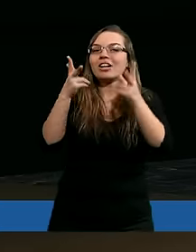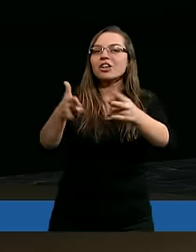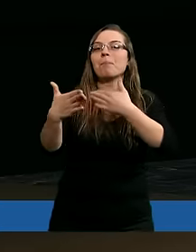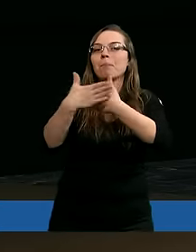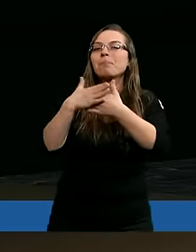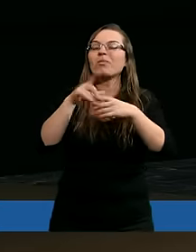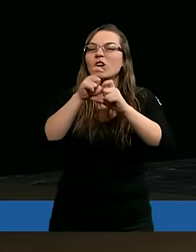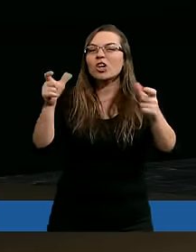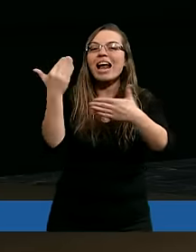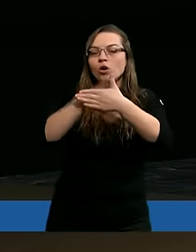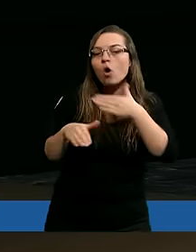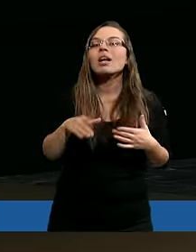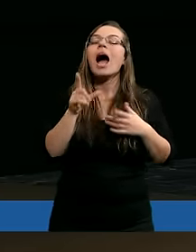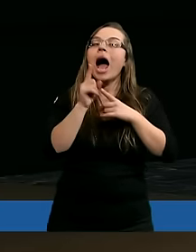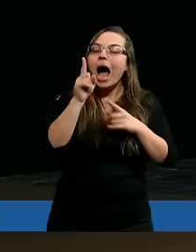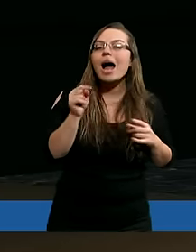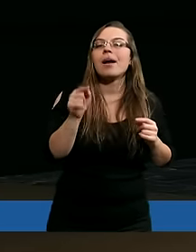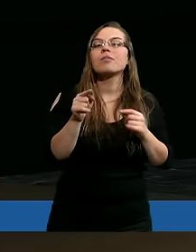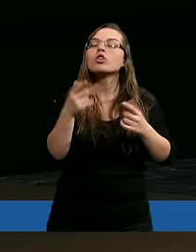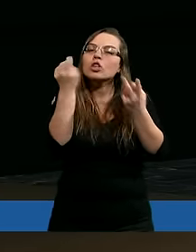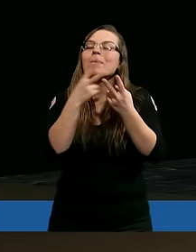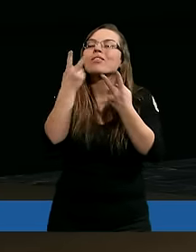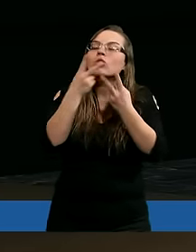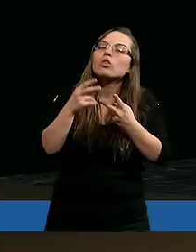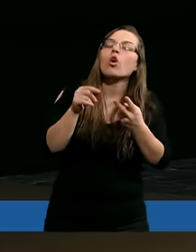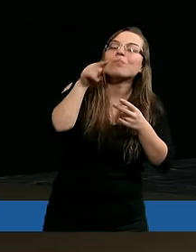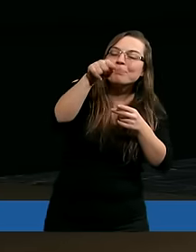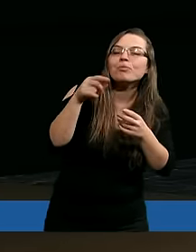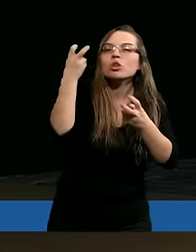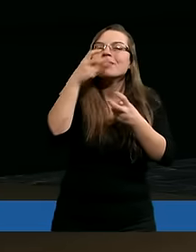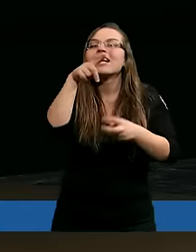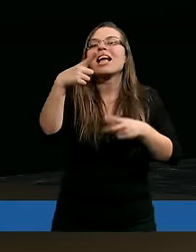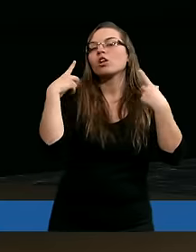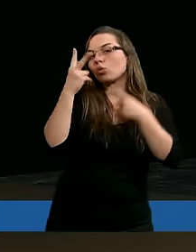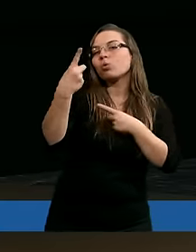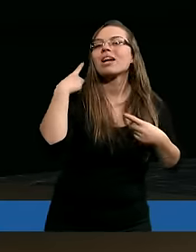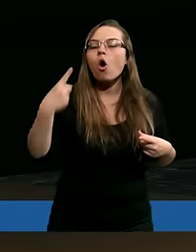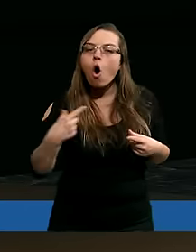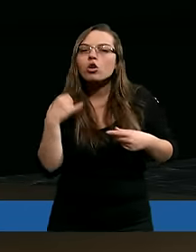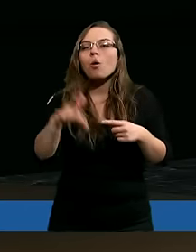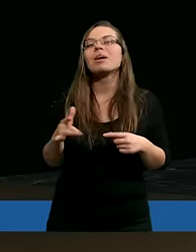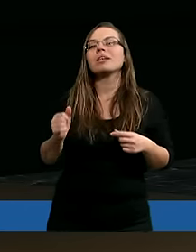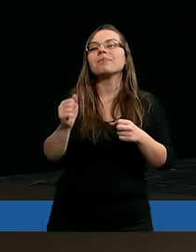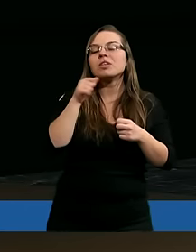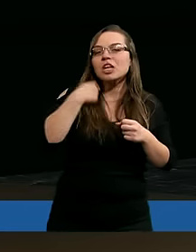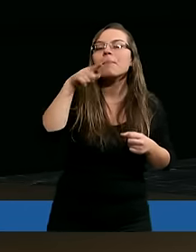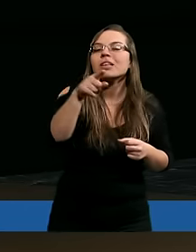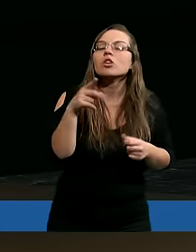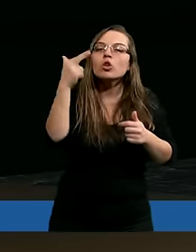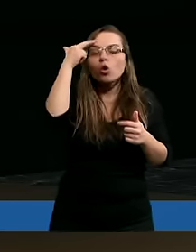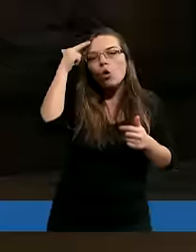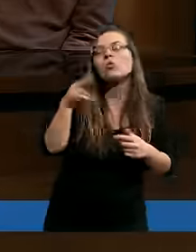No ale no, trzeba się wczuć w buty takiej osoby i starać się no, natknąć